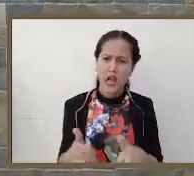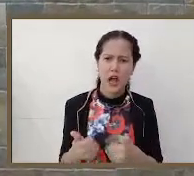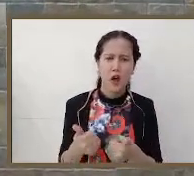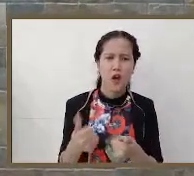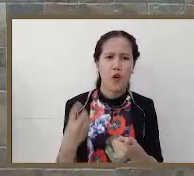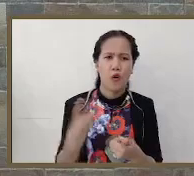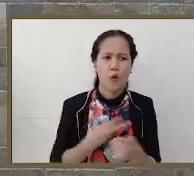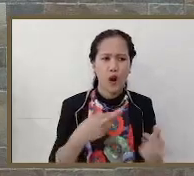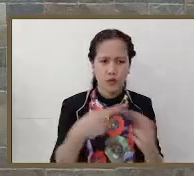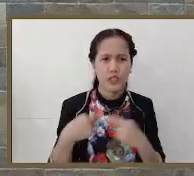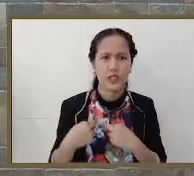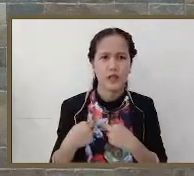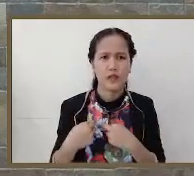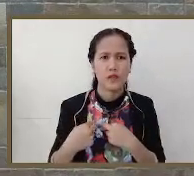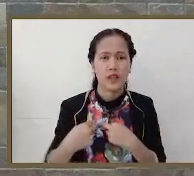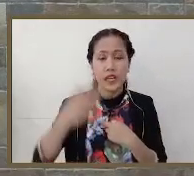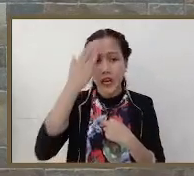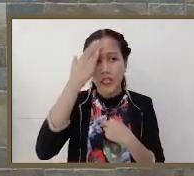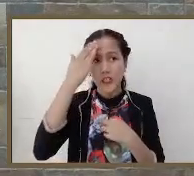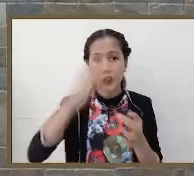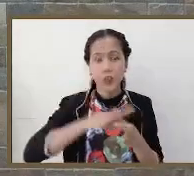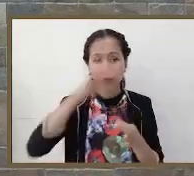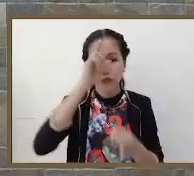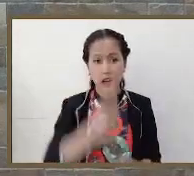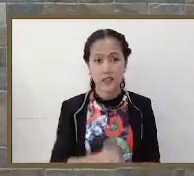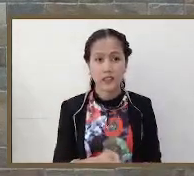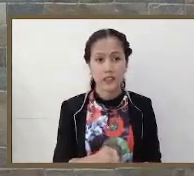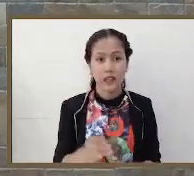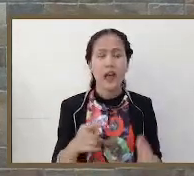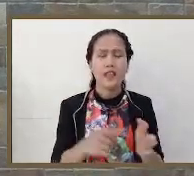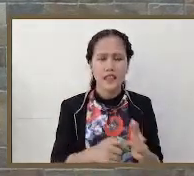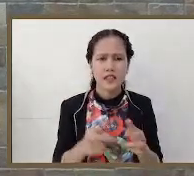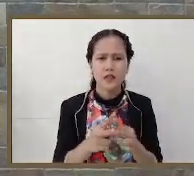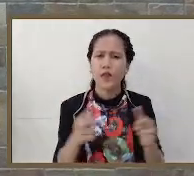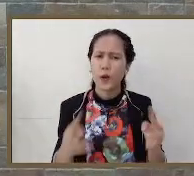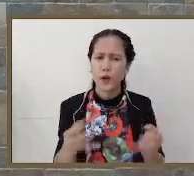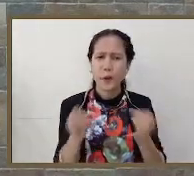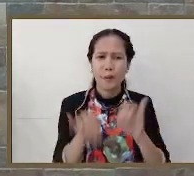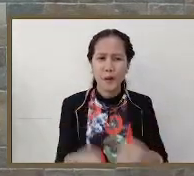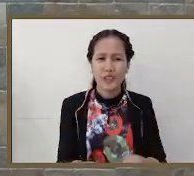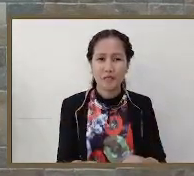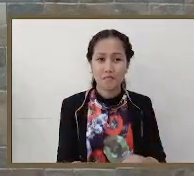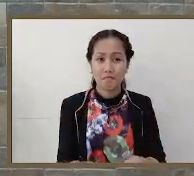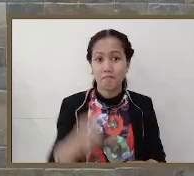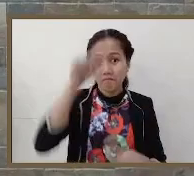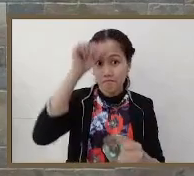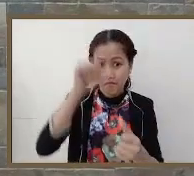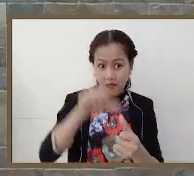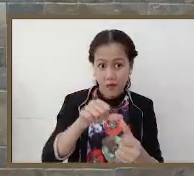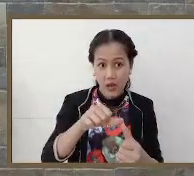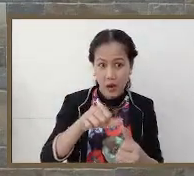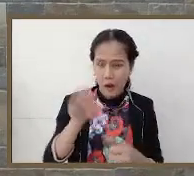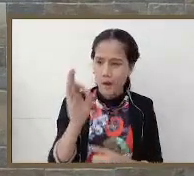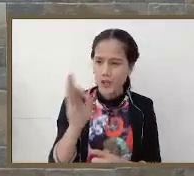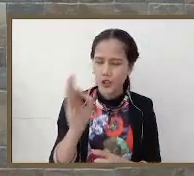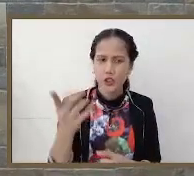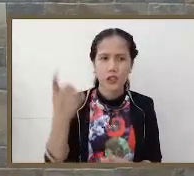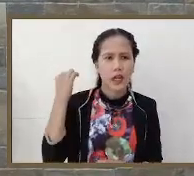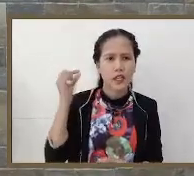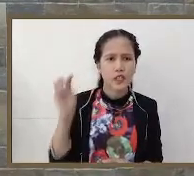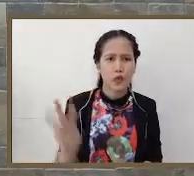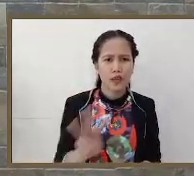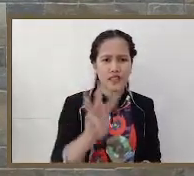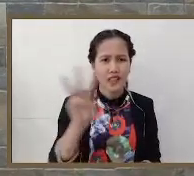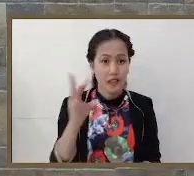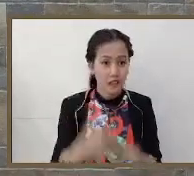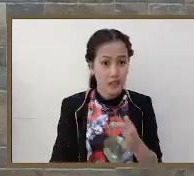natin sa knowledge ng Diyos. It is very important. Sabi ko nga po, napakaganda ng mensahe last Wednesday. Kung matatandaan niyo po yung